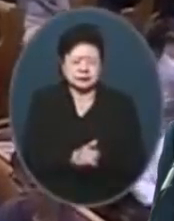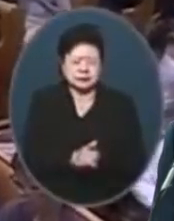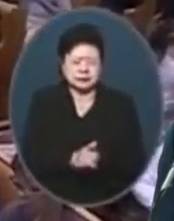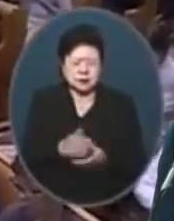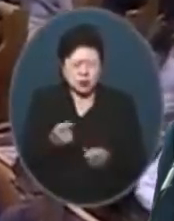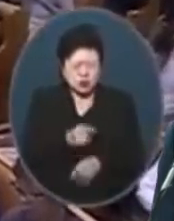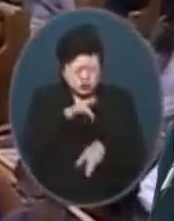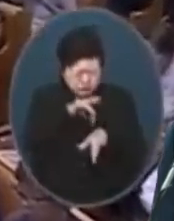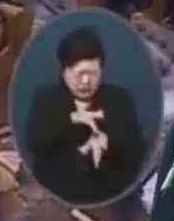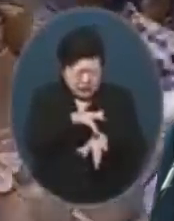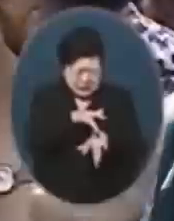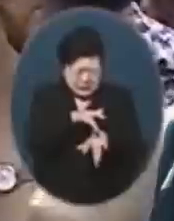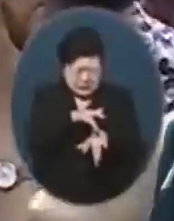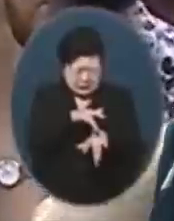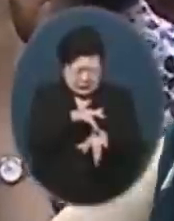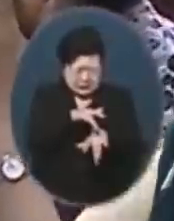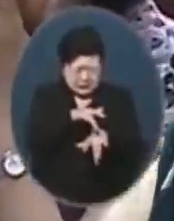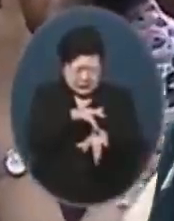원수 마귀가